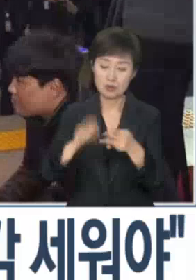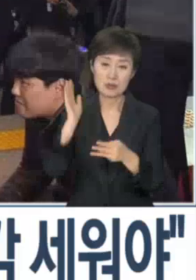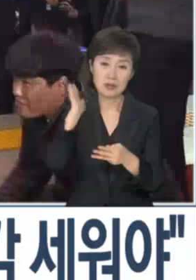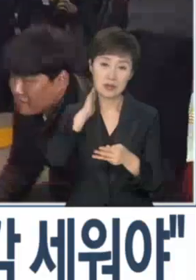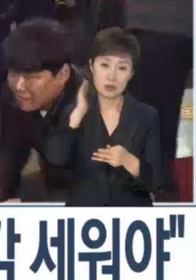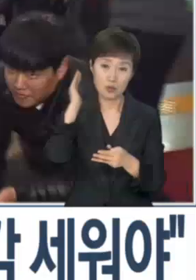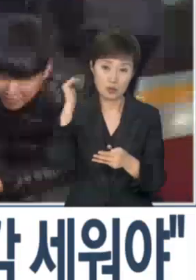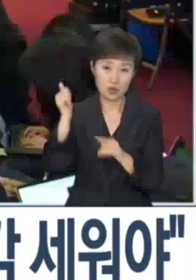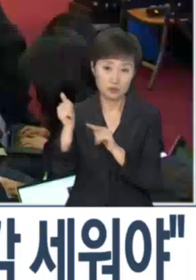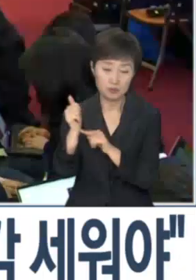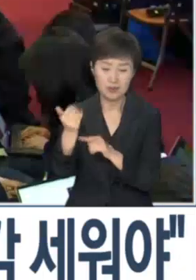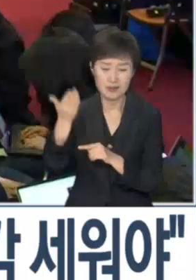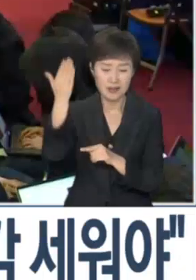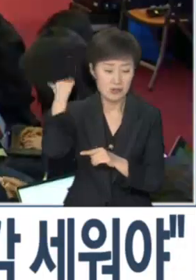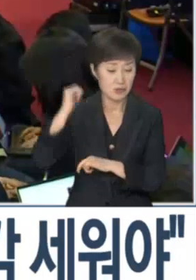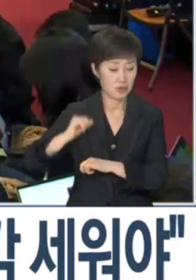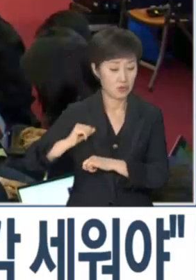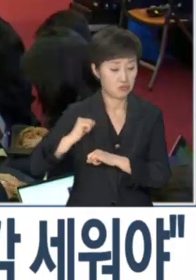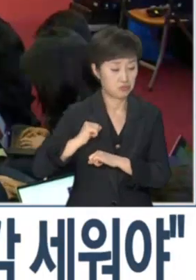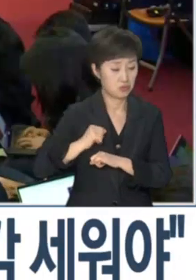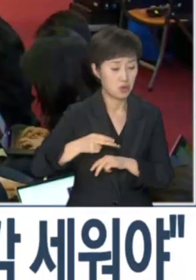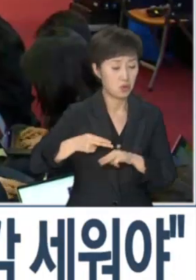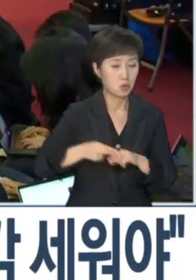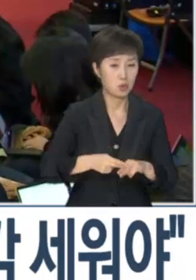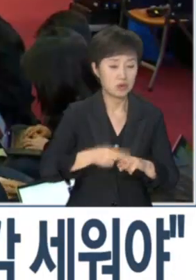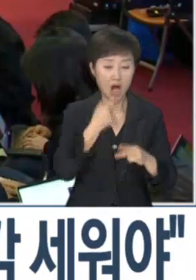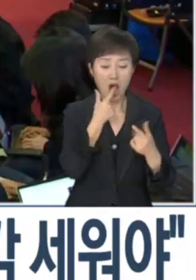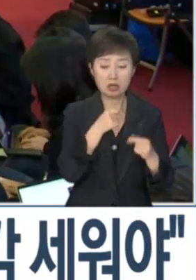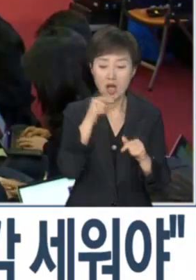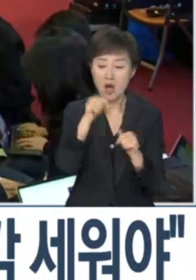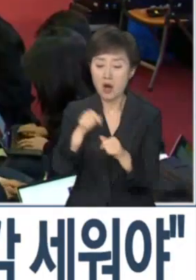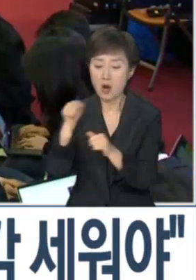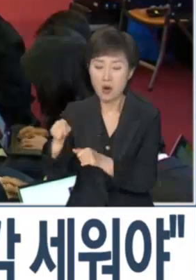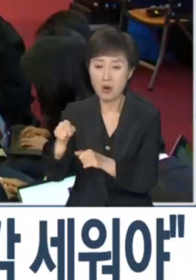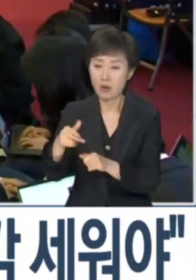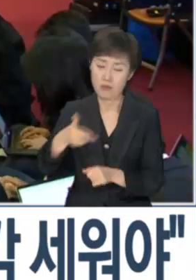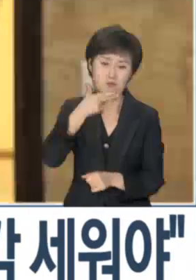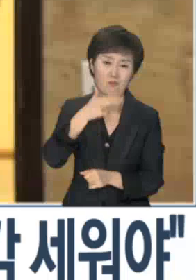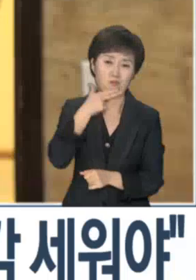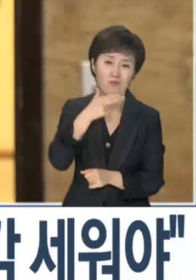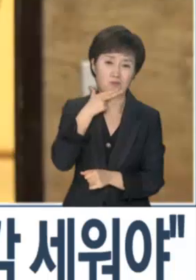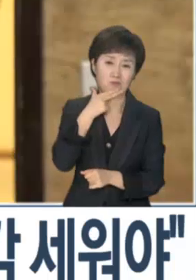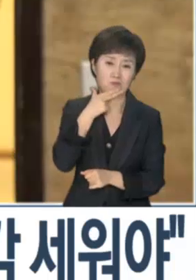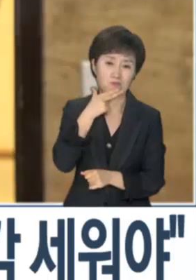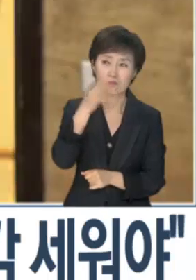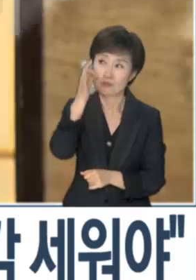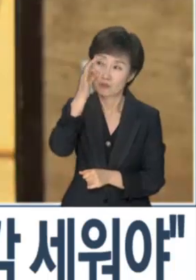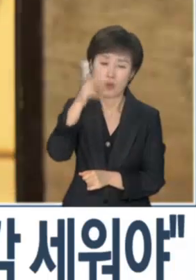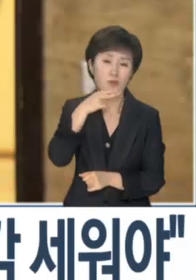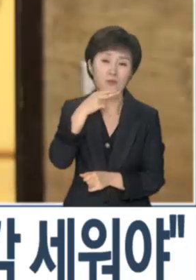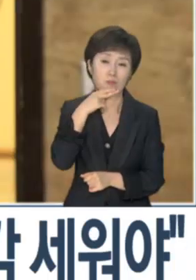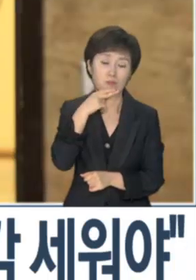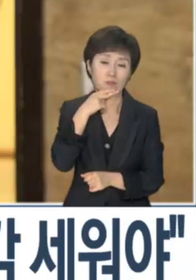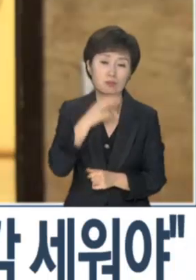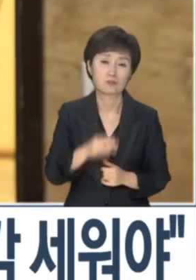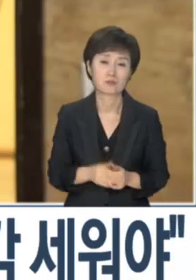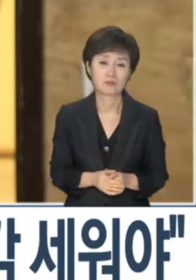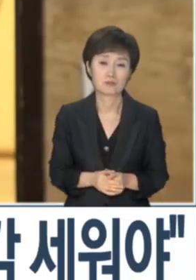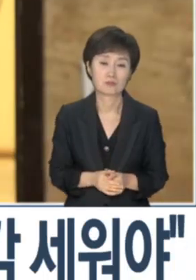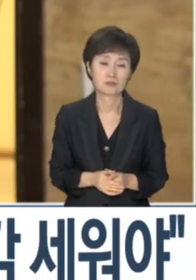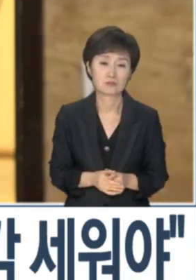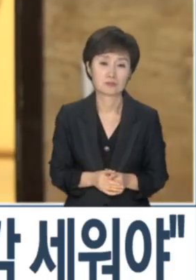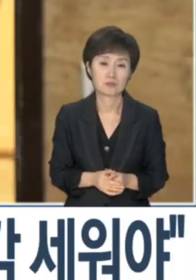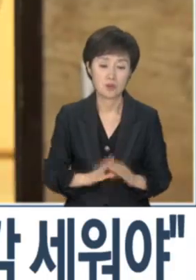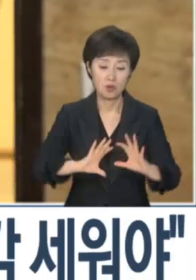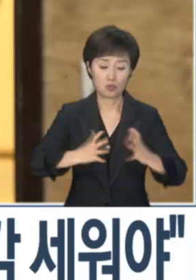과거의 어떤 군사 독재처럼 이렇게 지시하고 모든 것을 끌고 가고 그런 패턴은 저는 아니라고 생각이 들고 우리 정당의